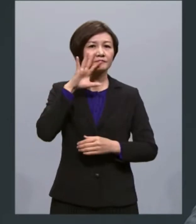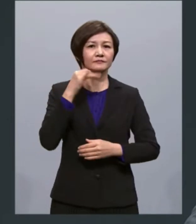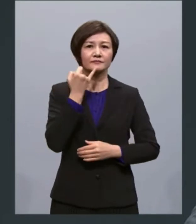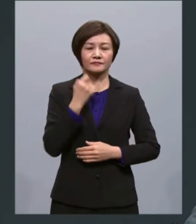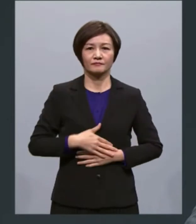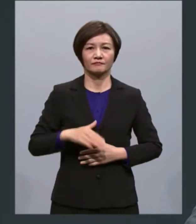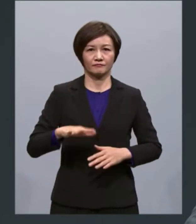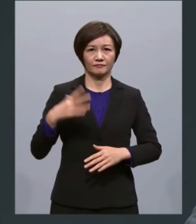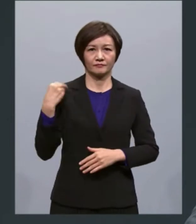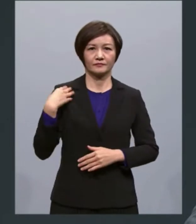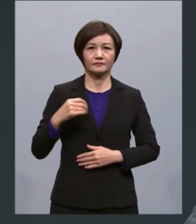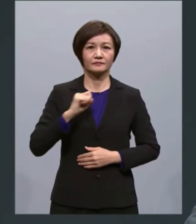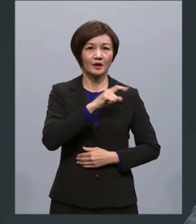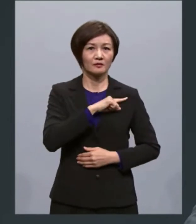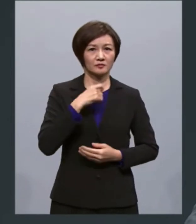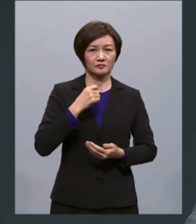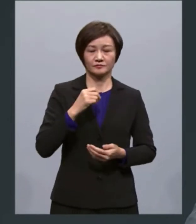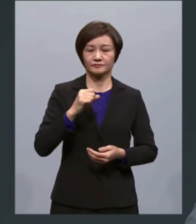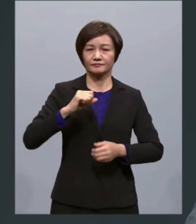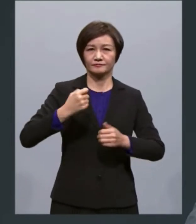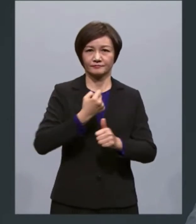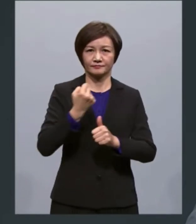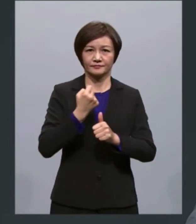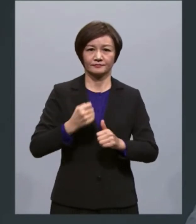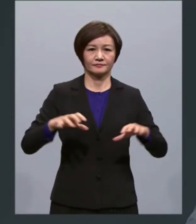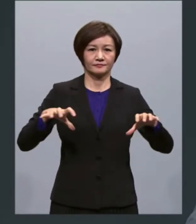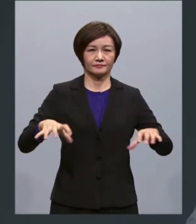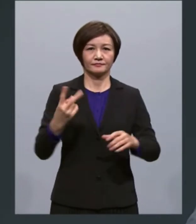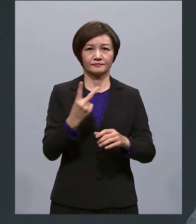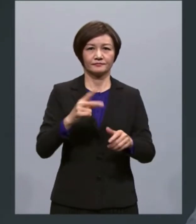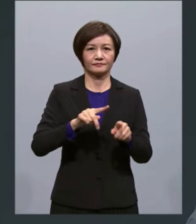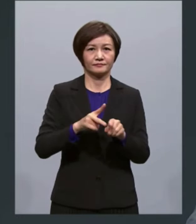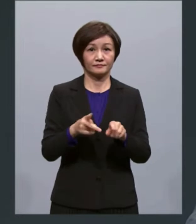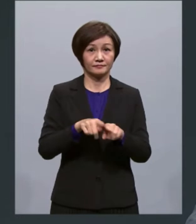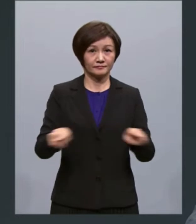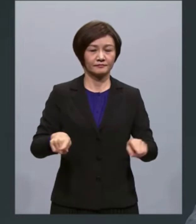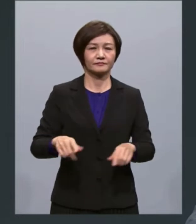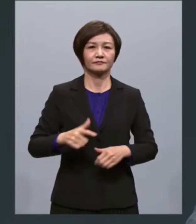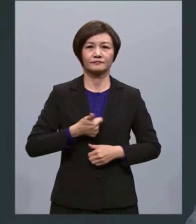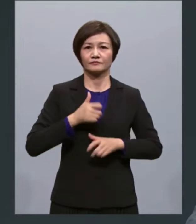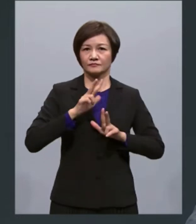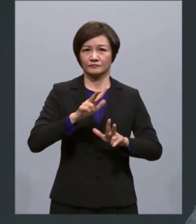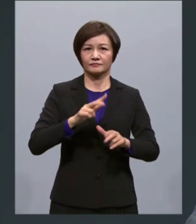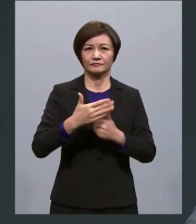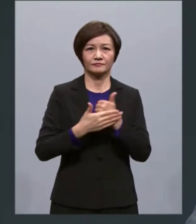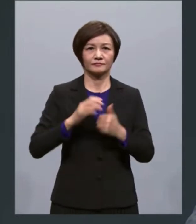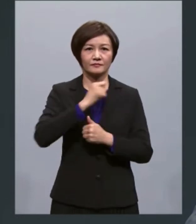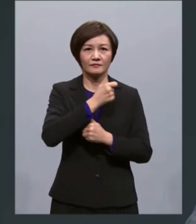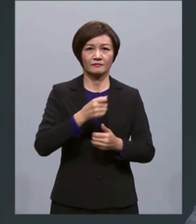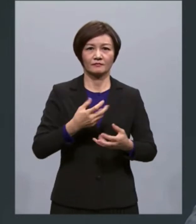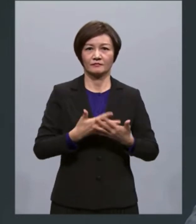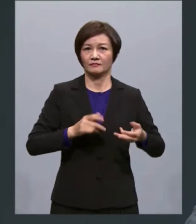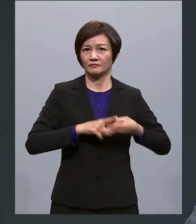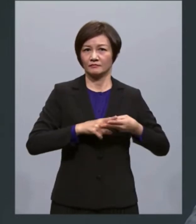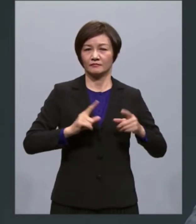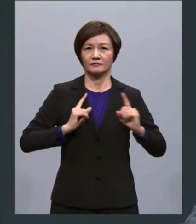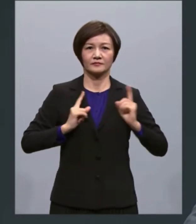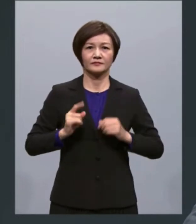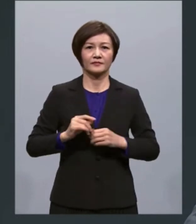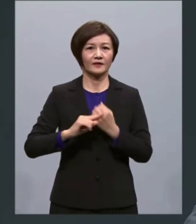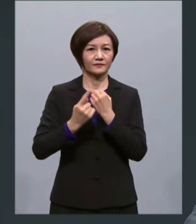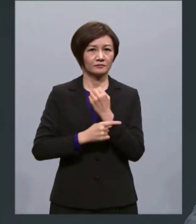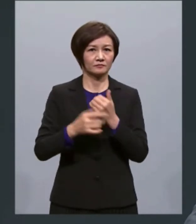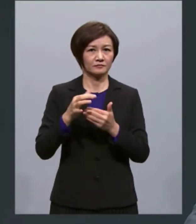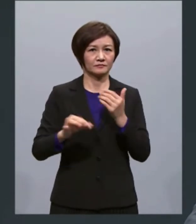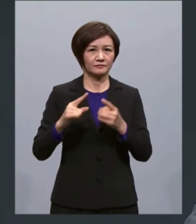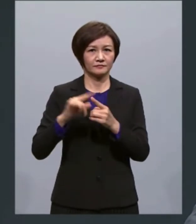现状，台湾自主，两岸和平。我会以务实的态度维护台湾的民主、自由、法治、人